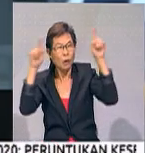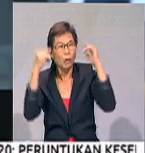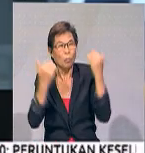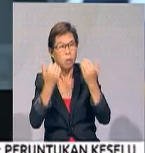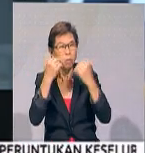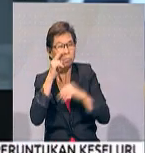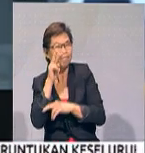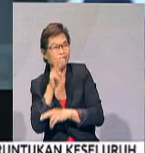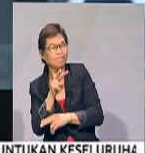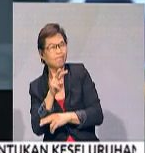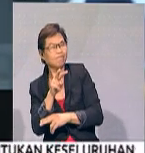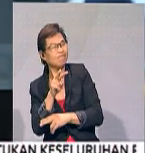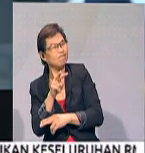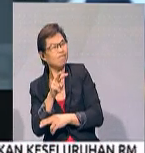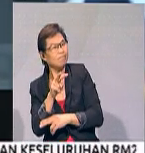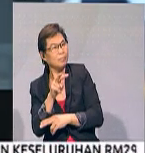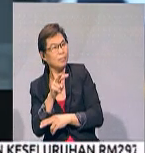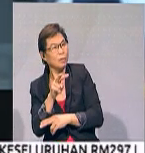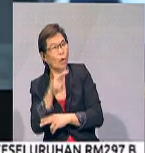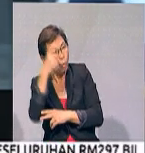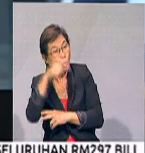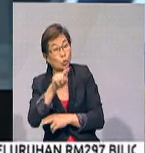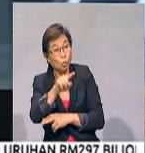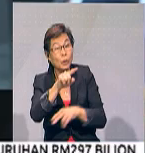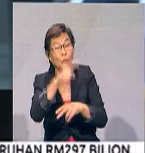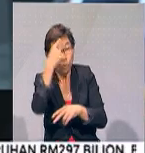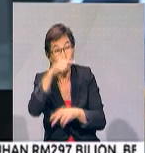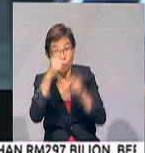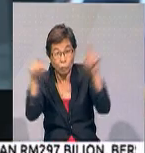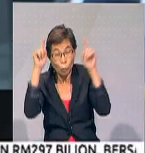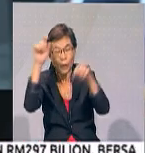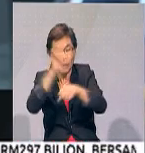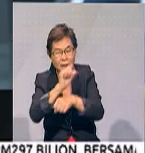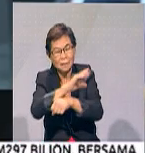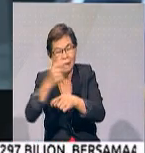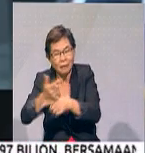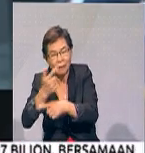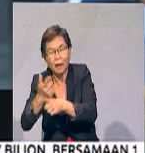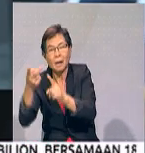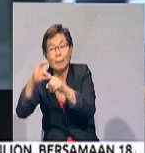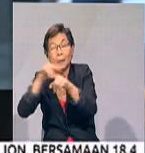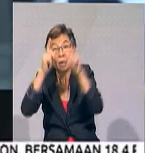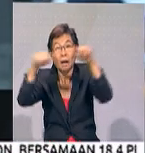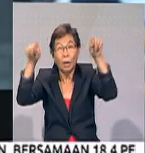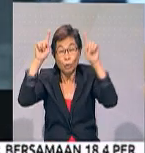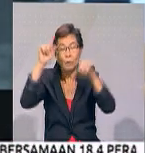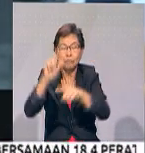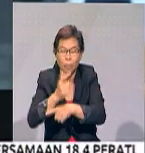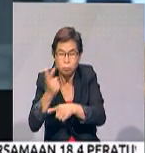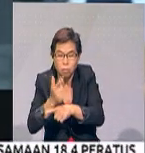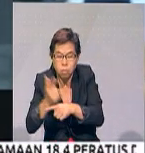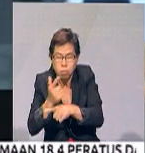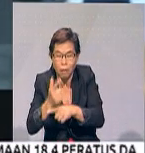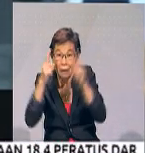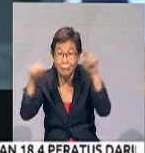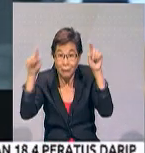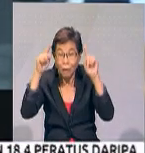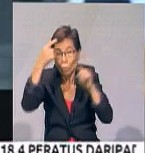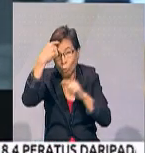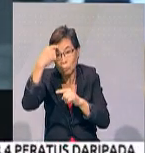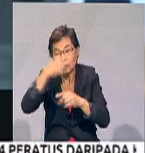sahaja ruang untuk mereka bekerja, tetapi latihan kepada mereka tentang